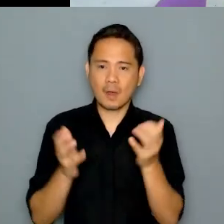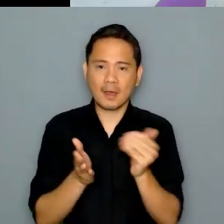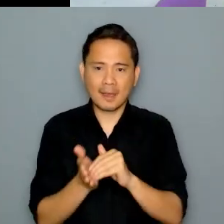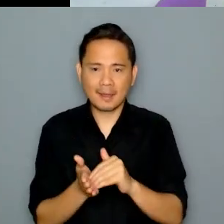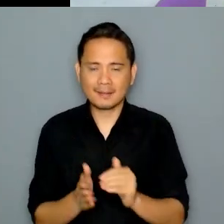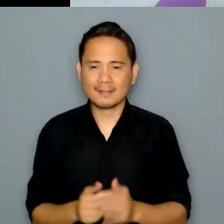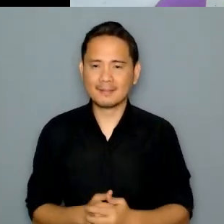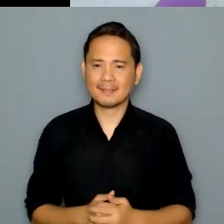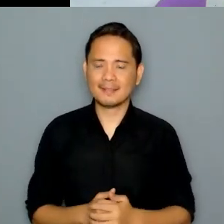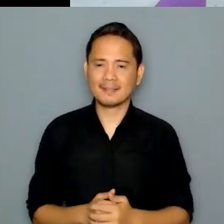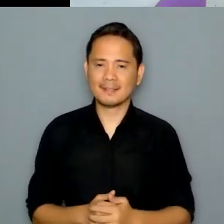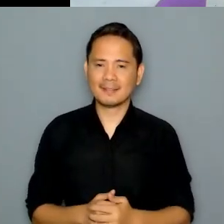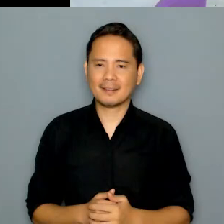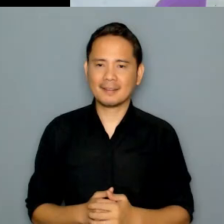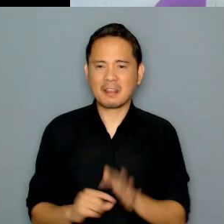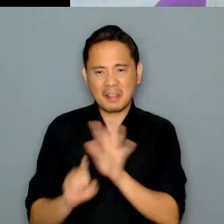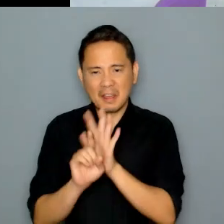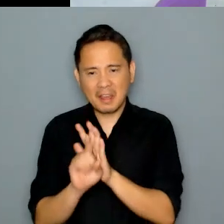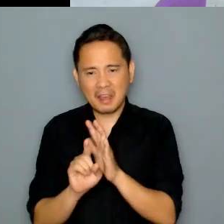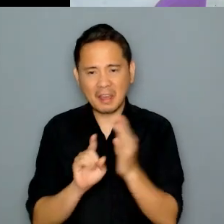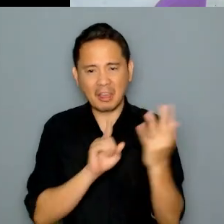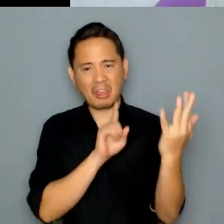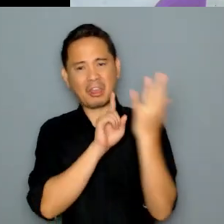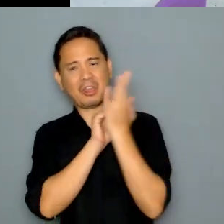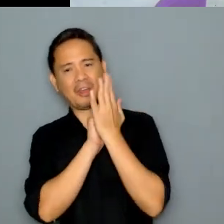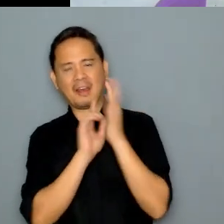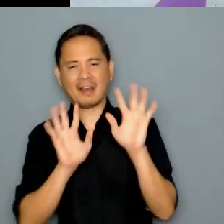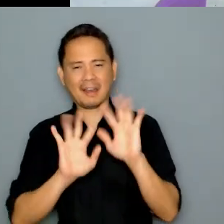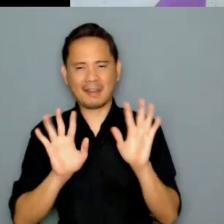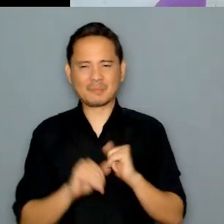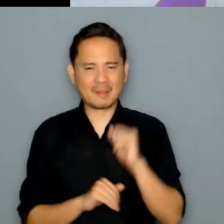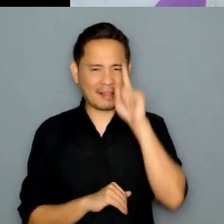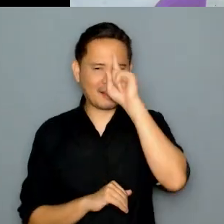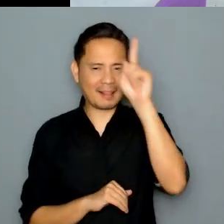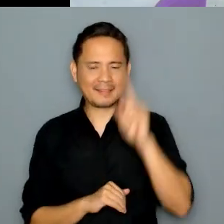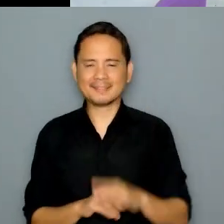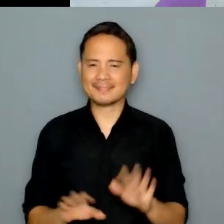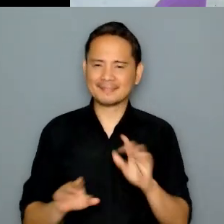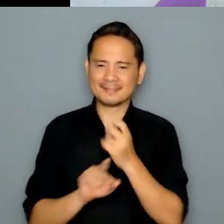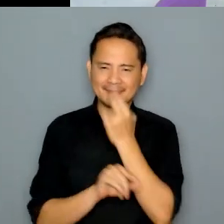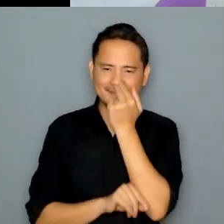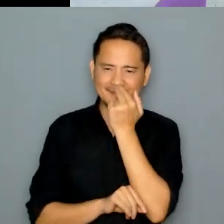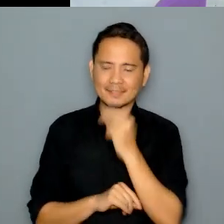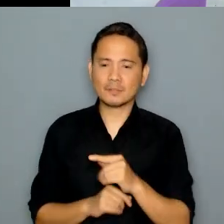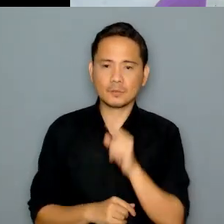ako. Pero, try nyo, sobrang sarap. As in.